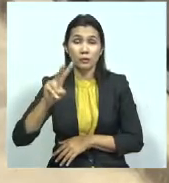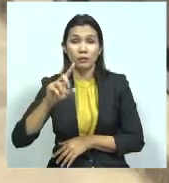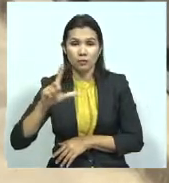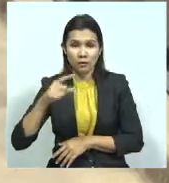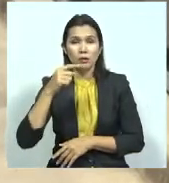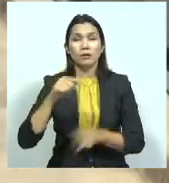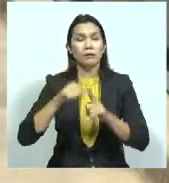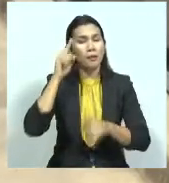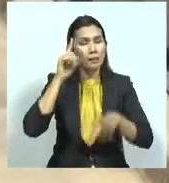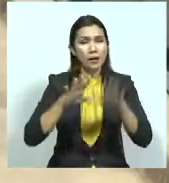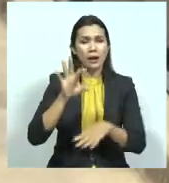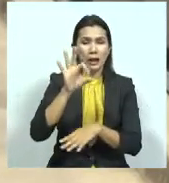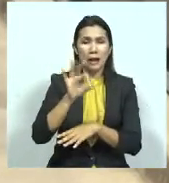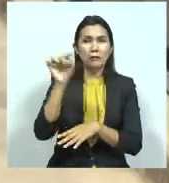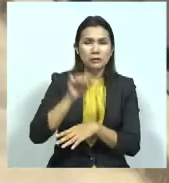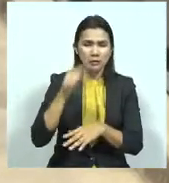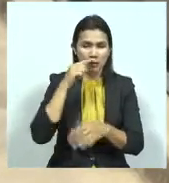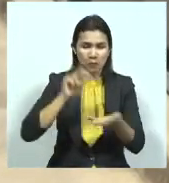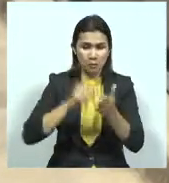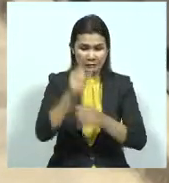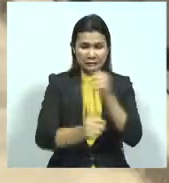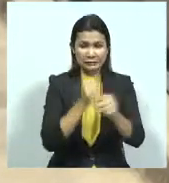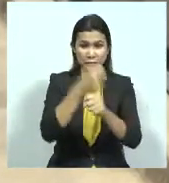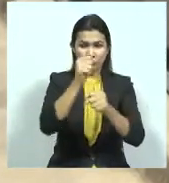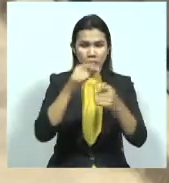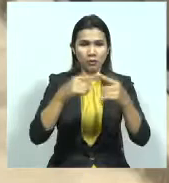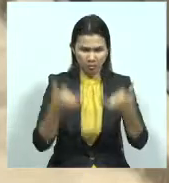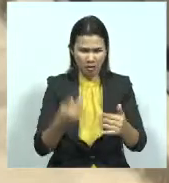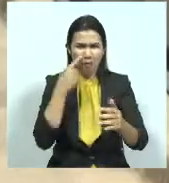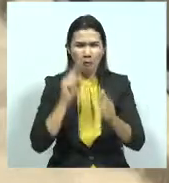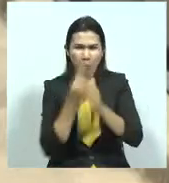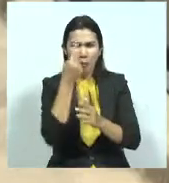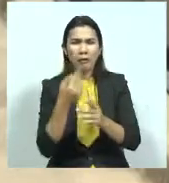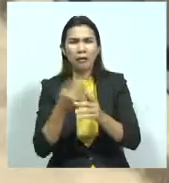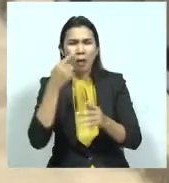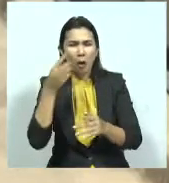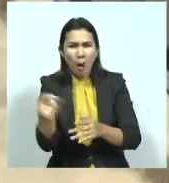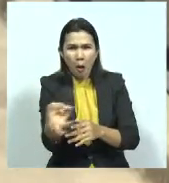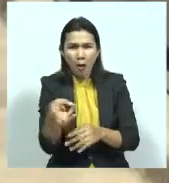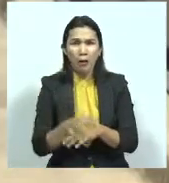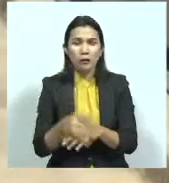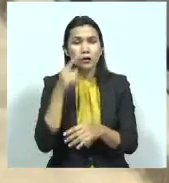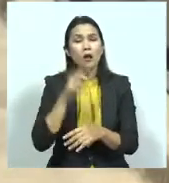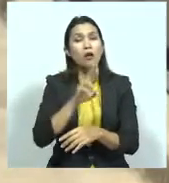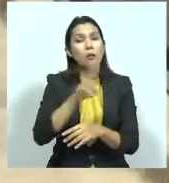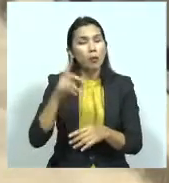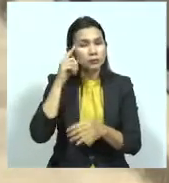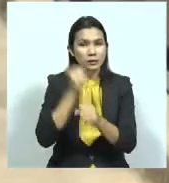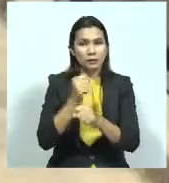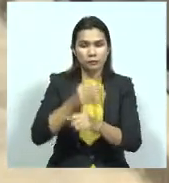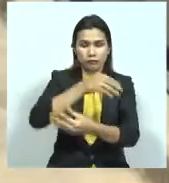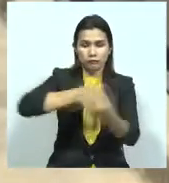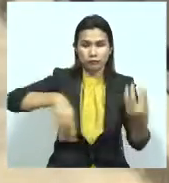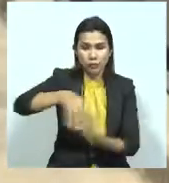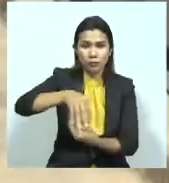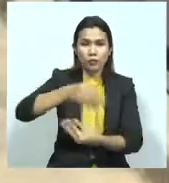ยละ9ต่ำสุดในรอบ10ปีค่ะซึ่งกระทรวงเกษตรและสหกรณ์ก็จะมีการบริหารจัดการโดยใช้ระบบหมุนเวียนสลับกันใช้นะค